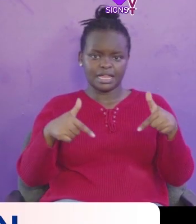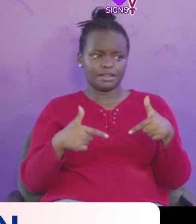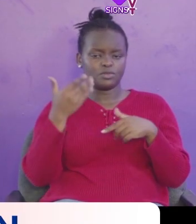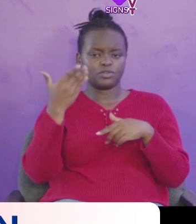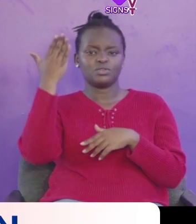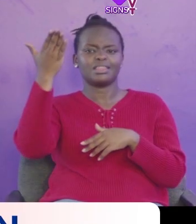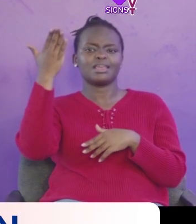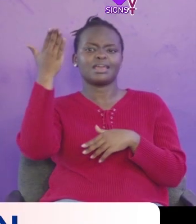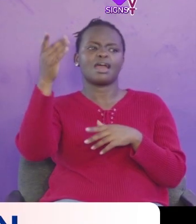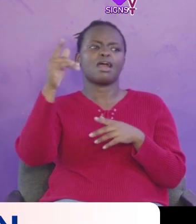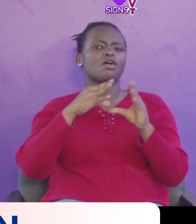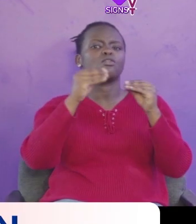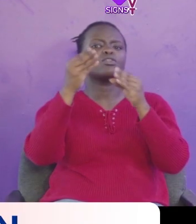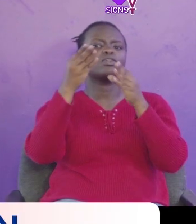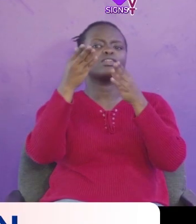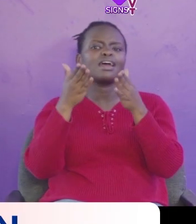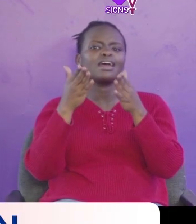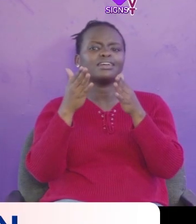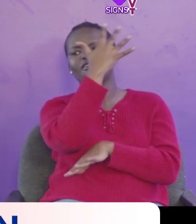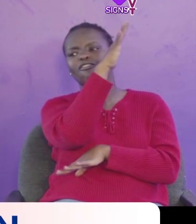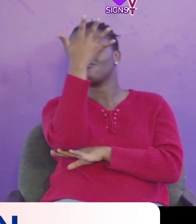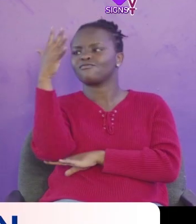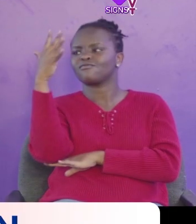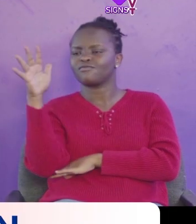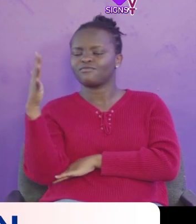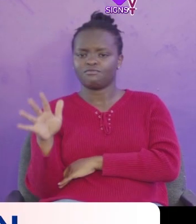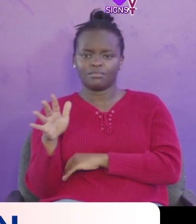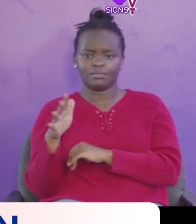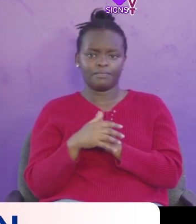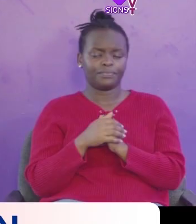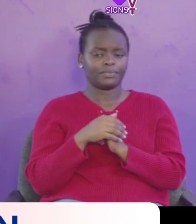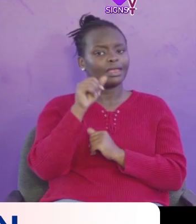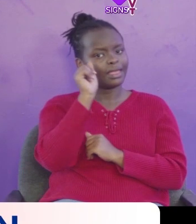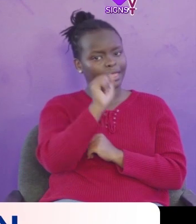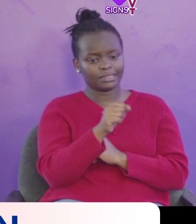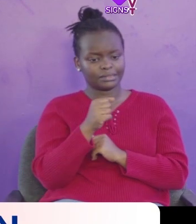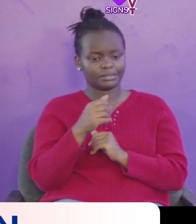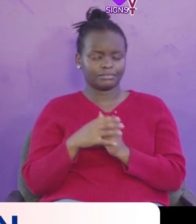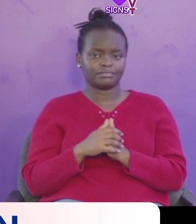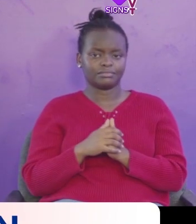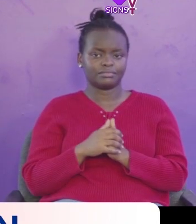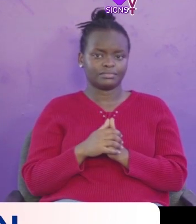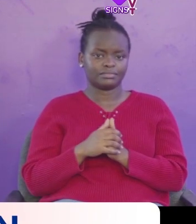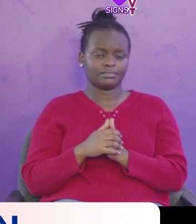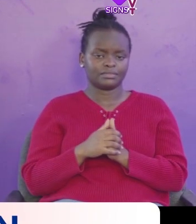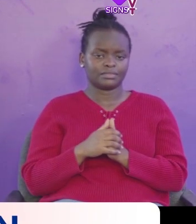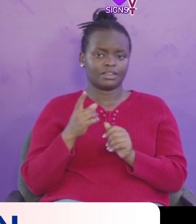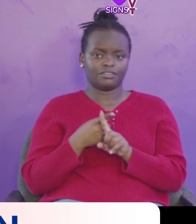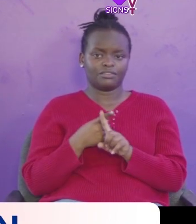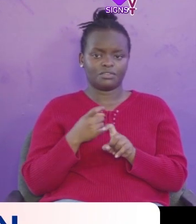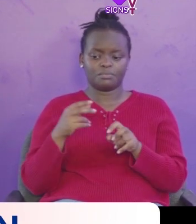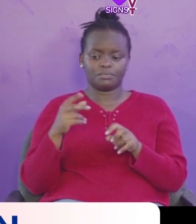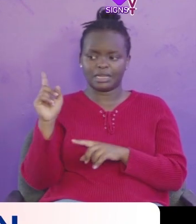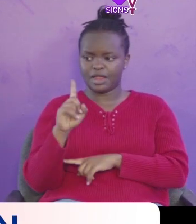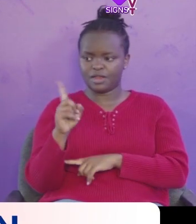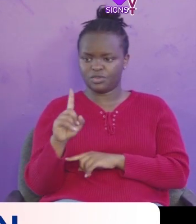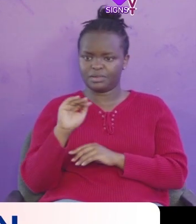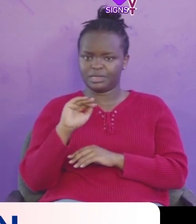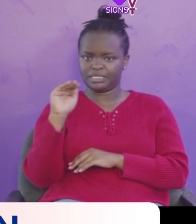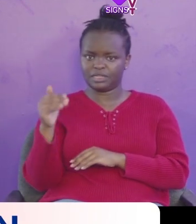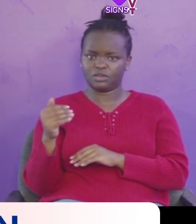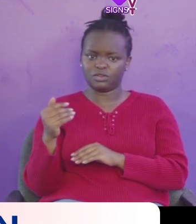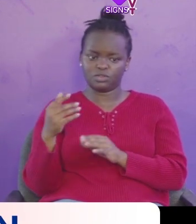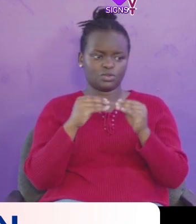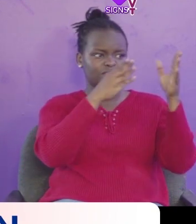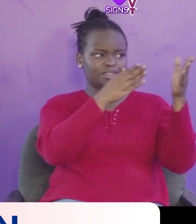nini? Ni msituni, si ndio? Yeah. Ukitoka tu outside Nairobi town, ukienda hivyo